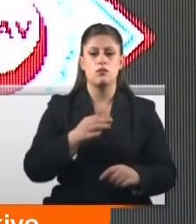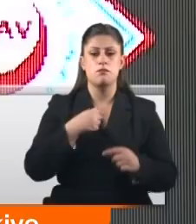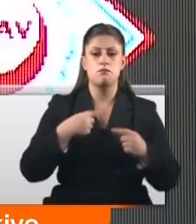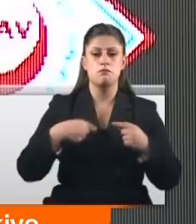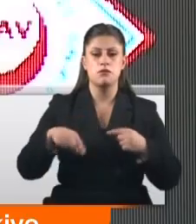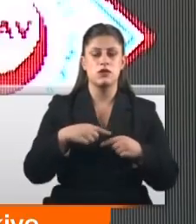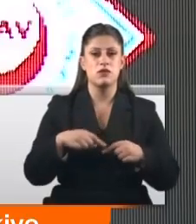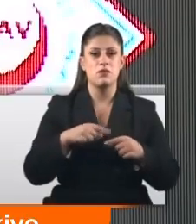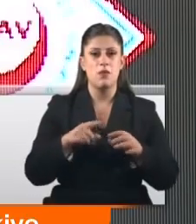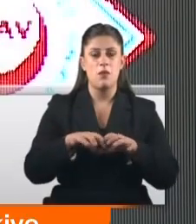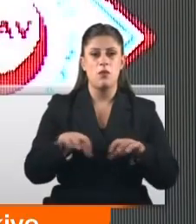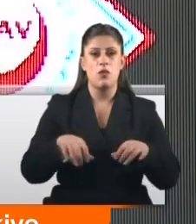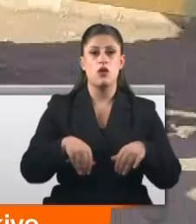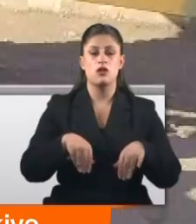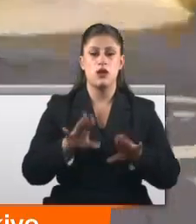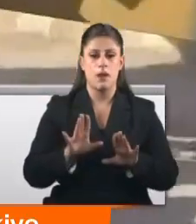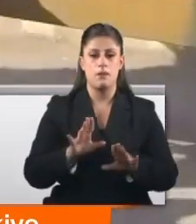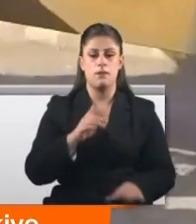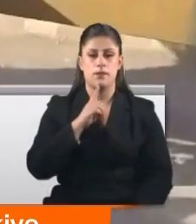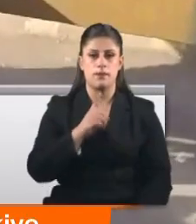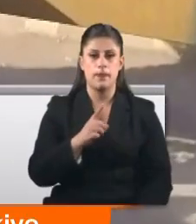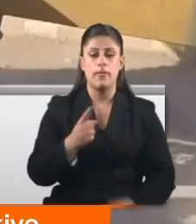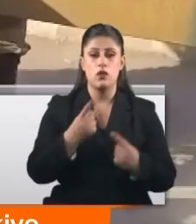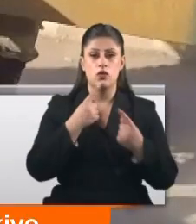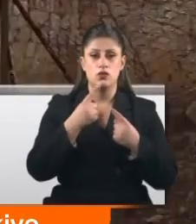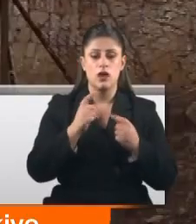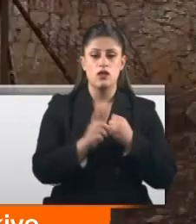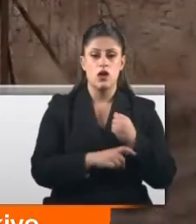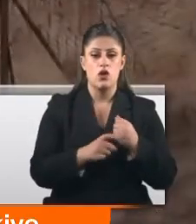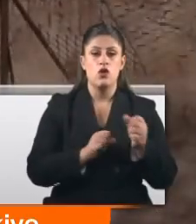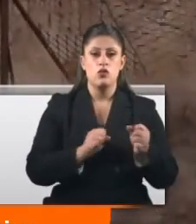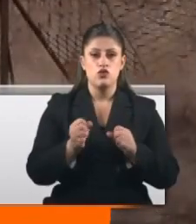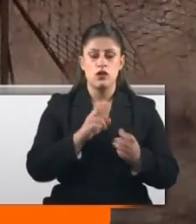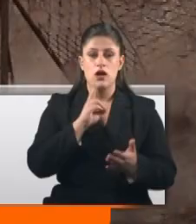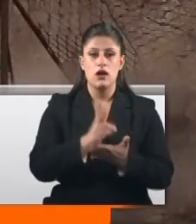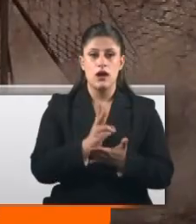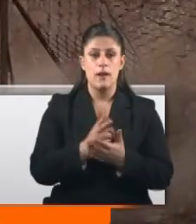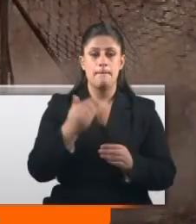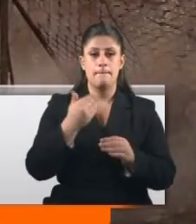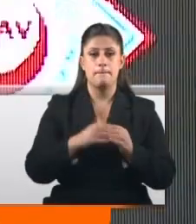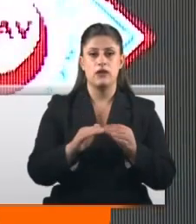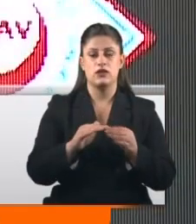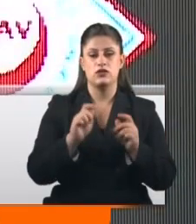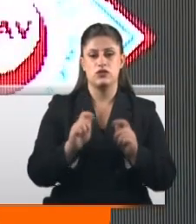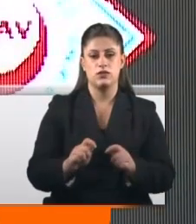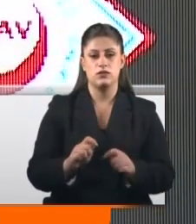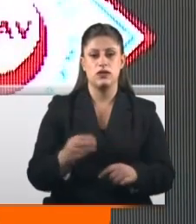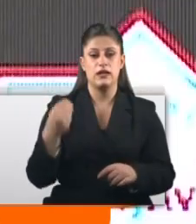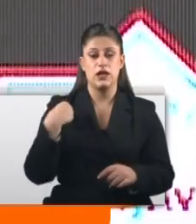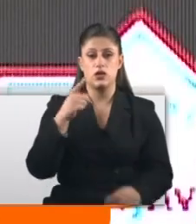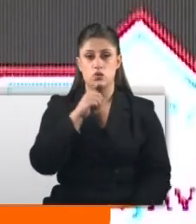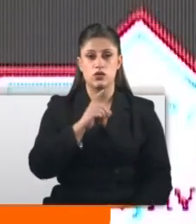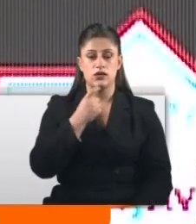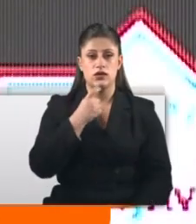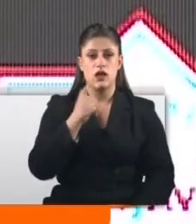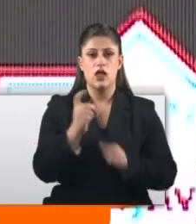Birbirimizden kopmamız projelendiriliyor. Sözlerini terörle mücadelede kararlılık mesajlarıyla noktaladı. Yeni yüzyılda